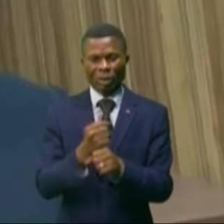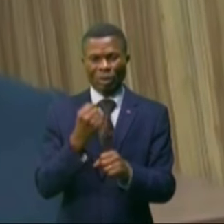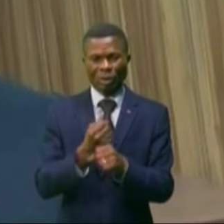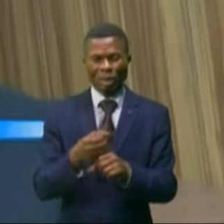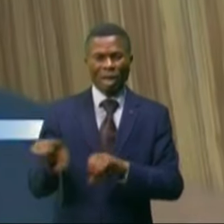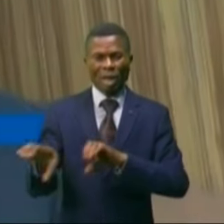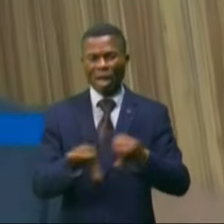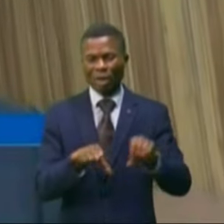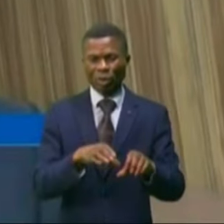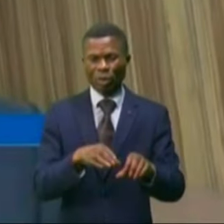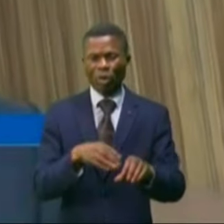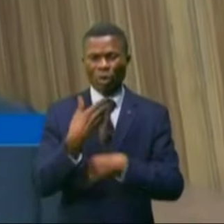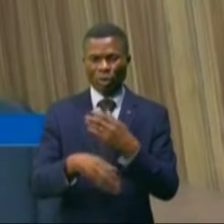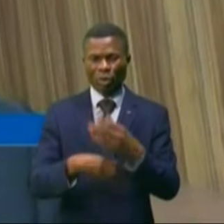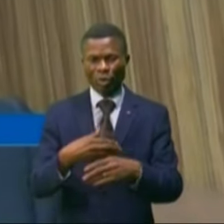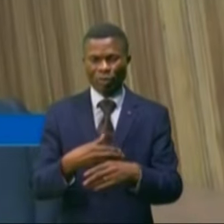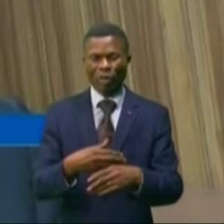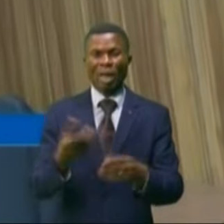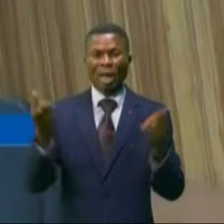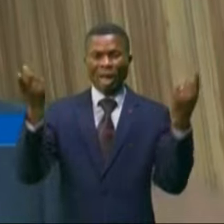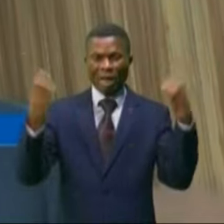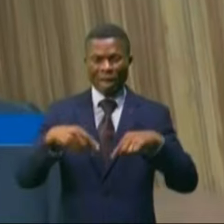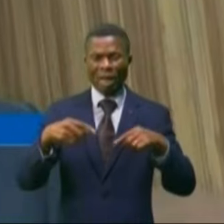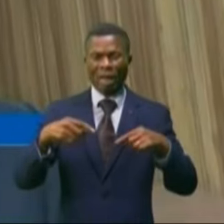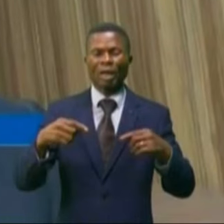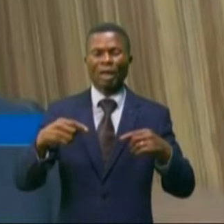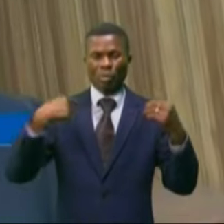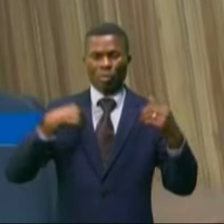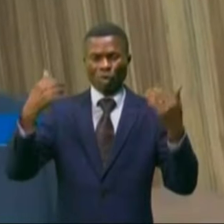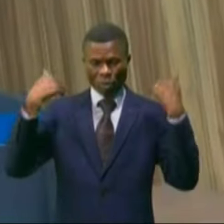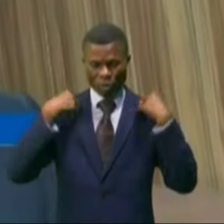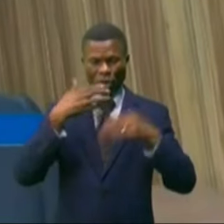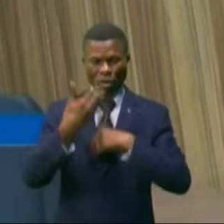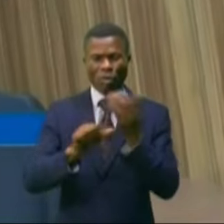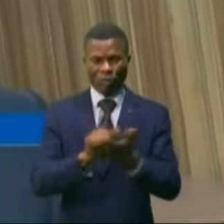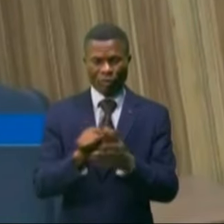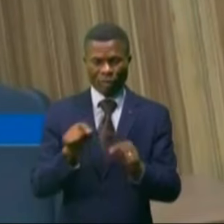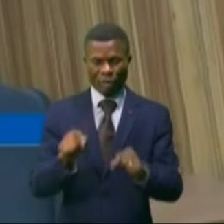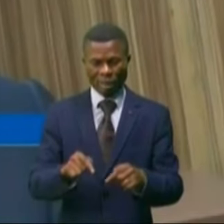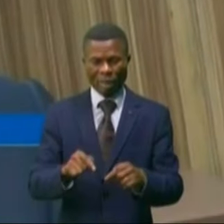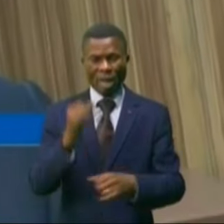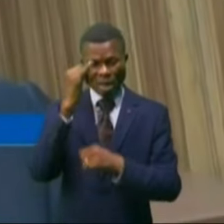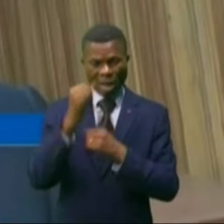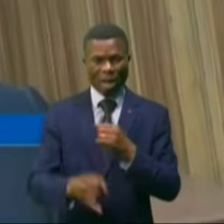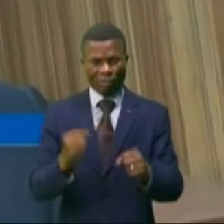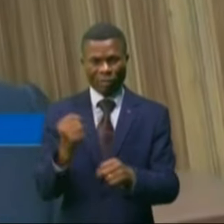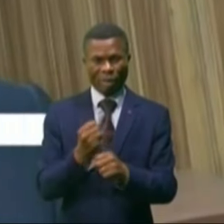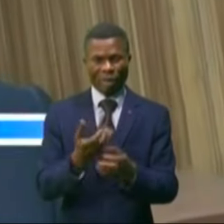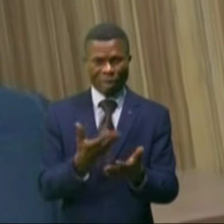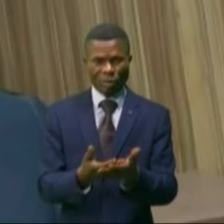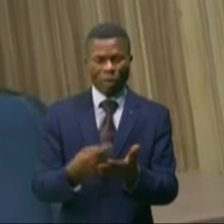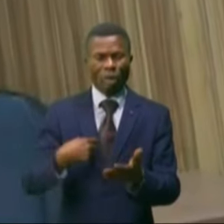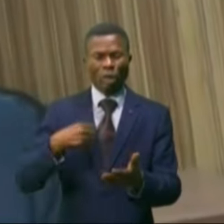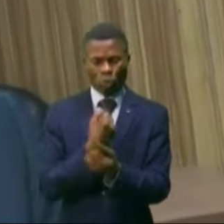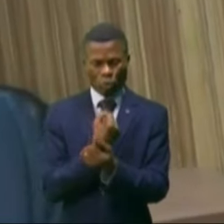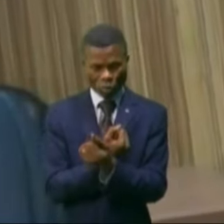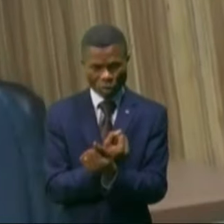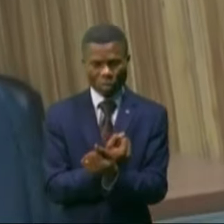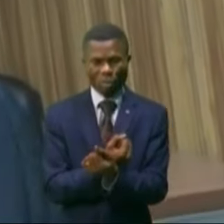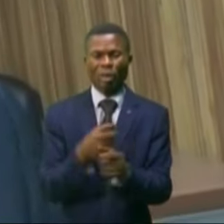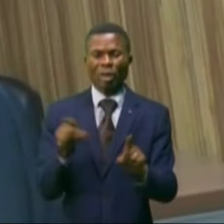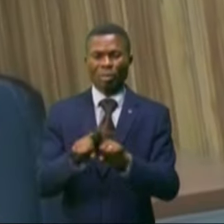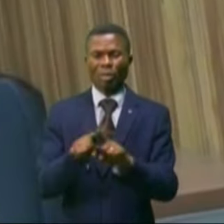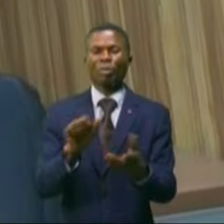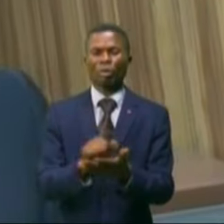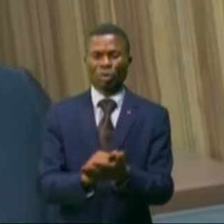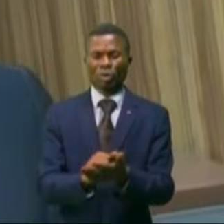faisons en entrée de fonction. Nous l'avions déjà fait ici même. Et à la sortie de fonction, nous devons nous livrer au même exercice pour